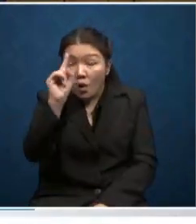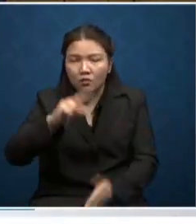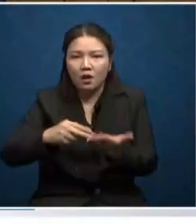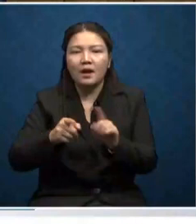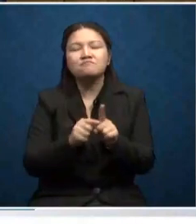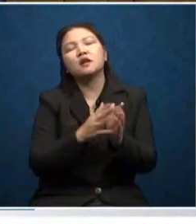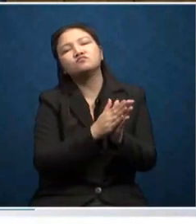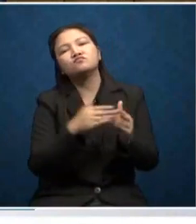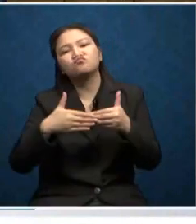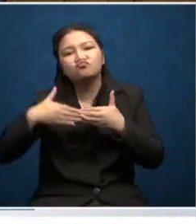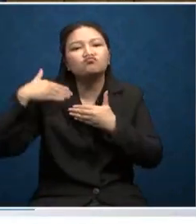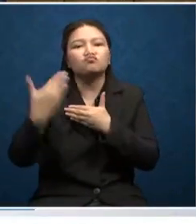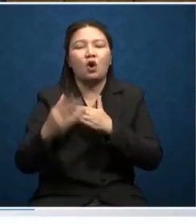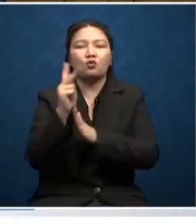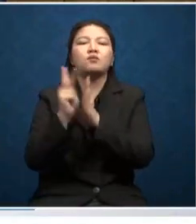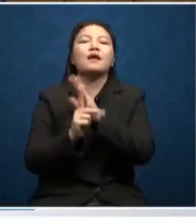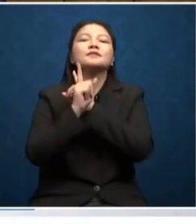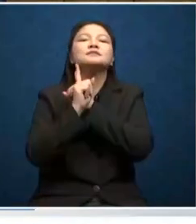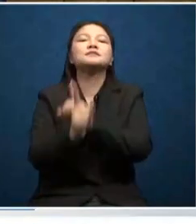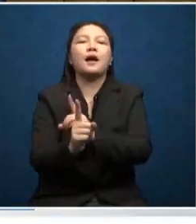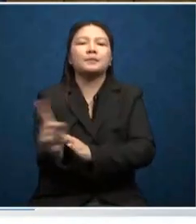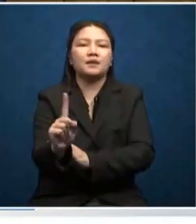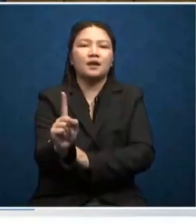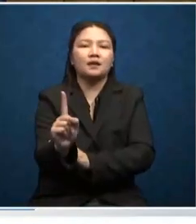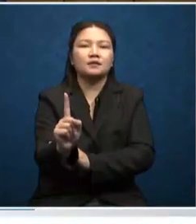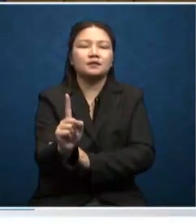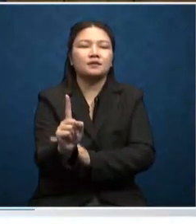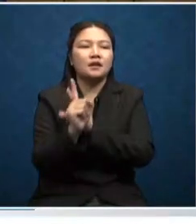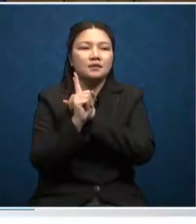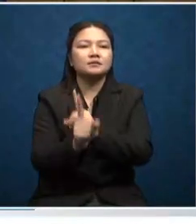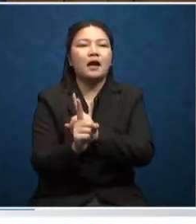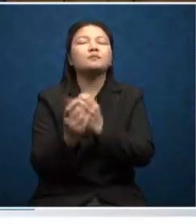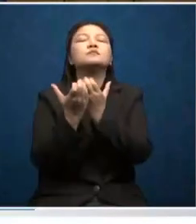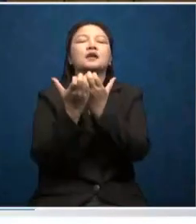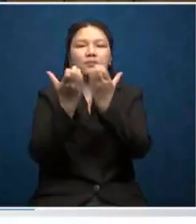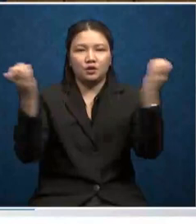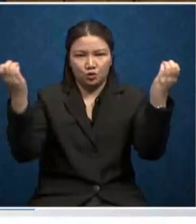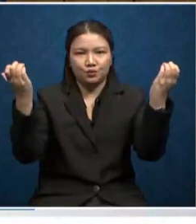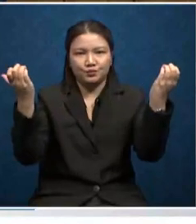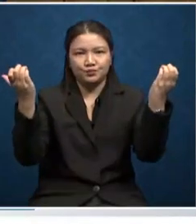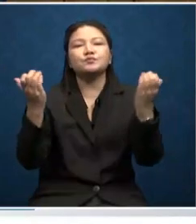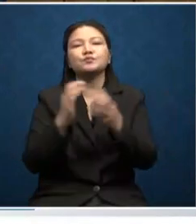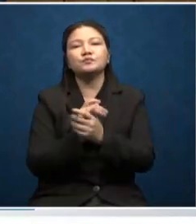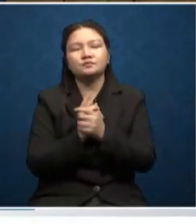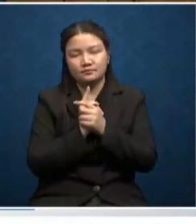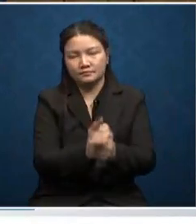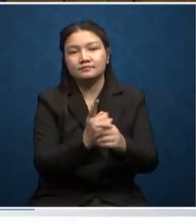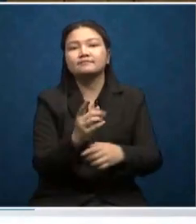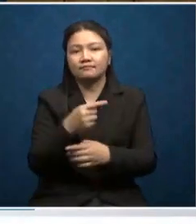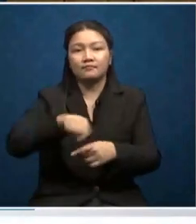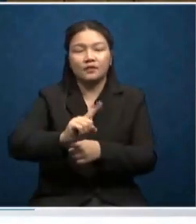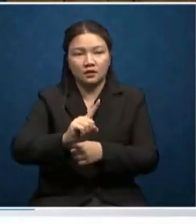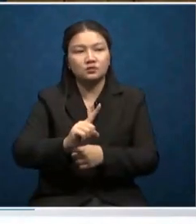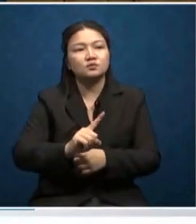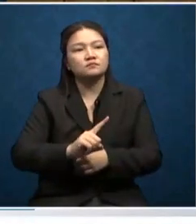หน้าต่อไปตามกระบวนการของรัฐธรรมนูญแต่ละฉบับและข้อบังคับซึ่งถึงที่